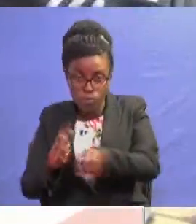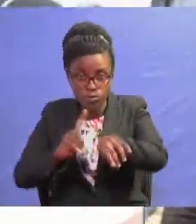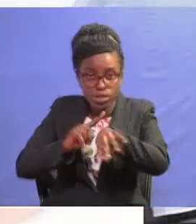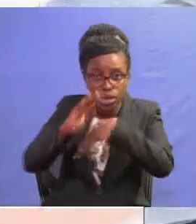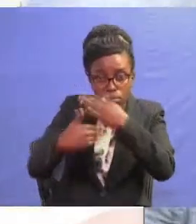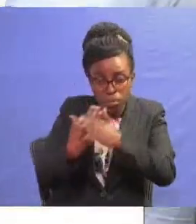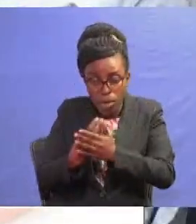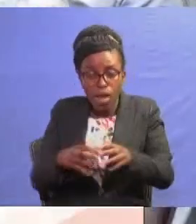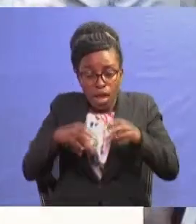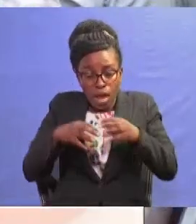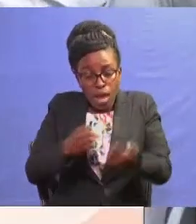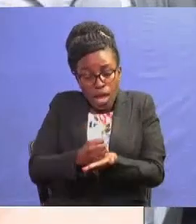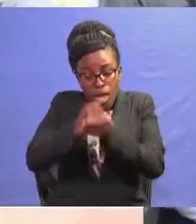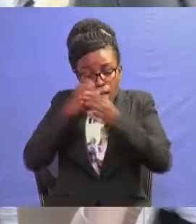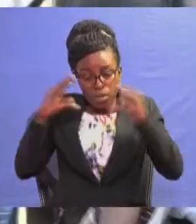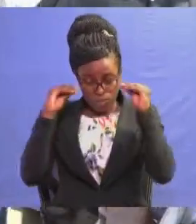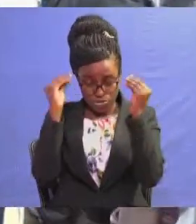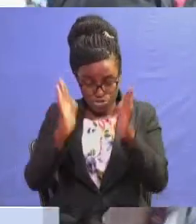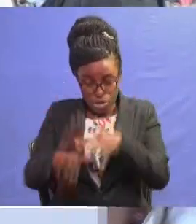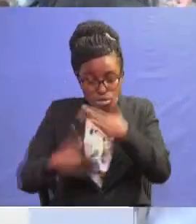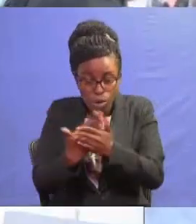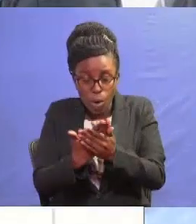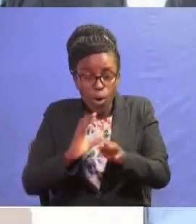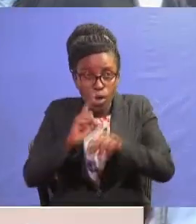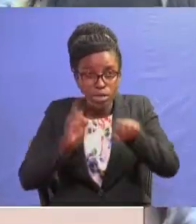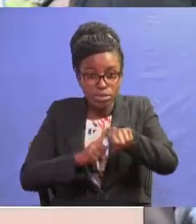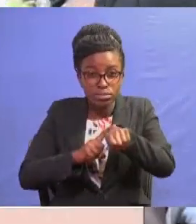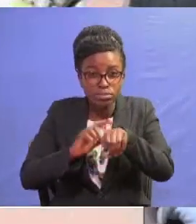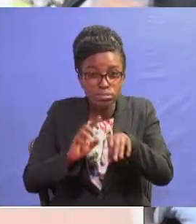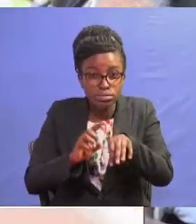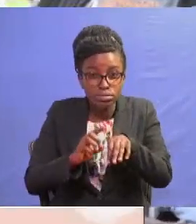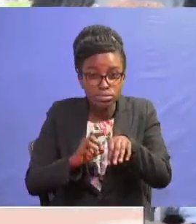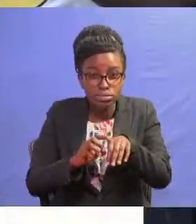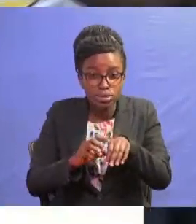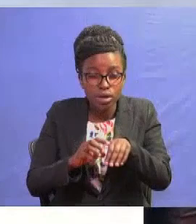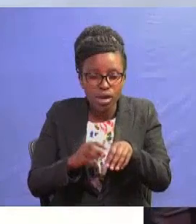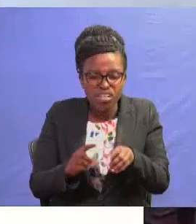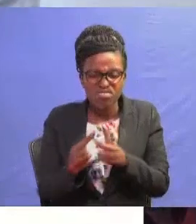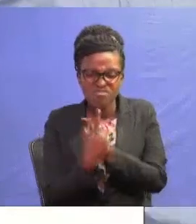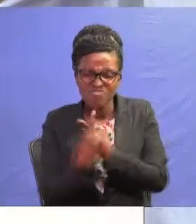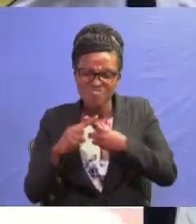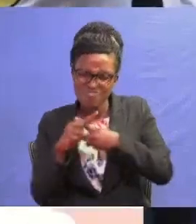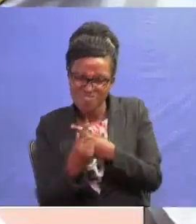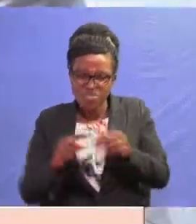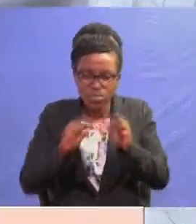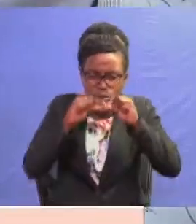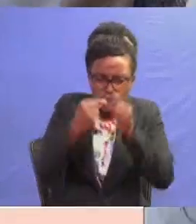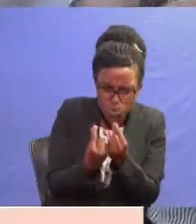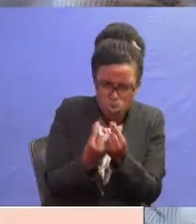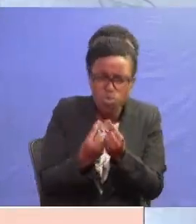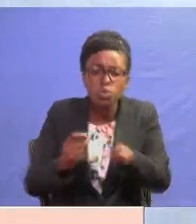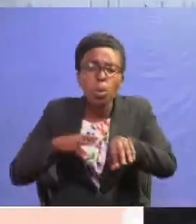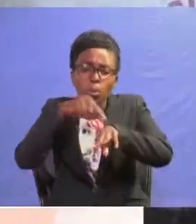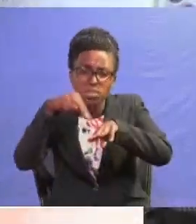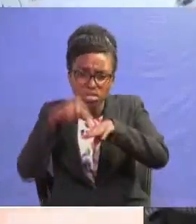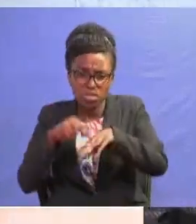Alfred alieleza kuwa walimu hawa wanafaa kukubalika, akiweka wazi kuwa wako chini ya muungano wa walimu na mahitaji yao